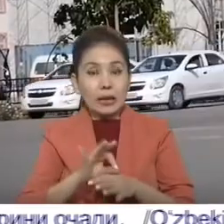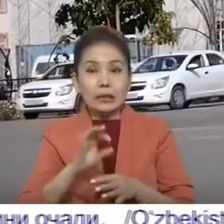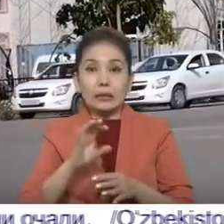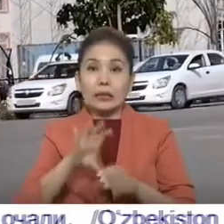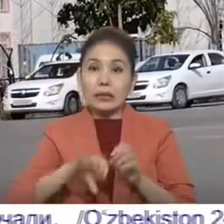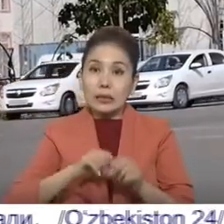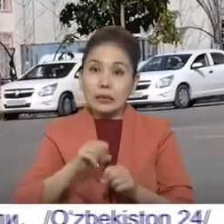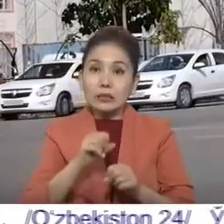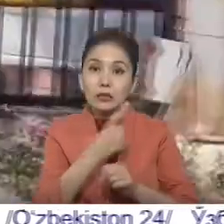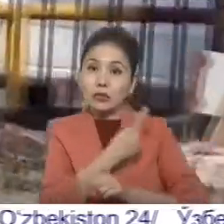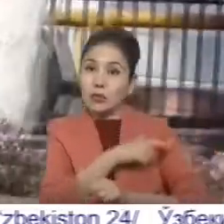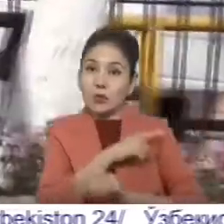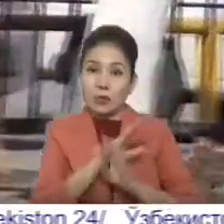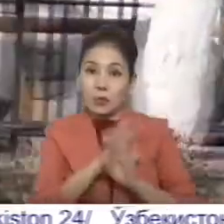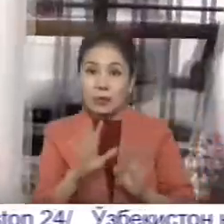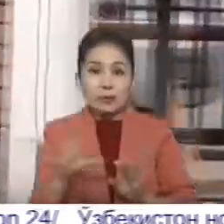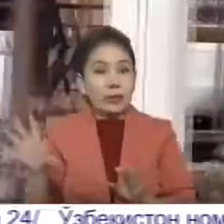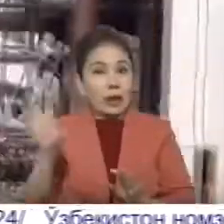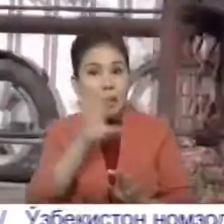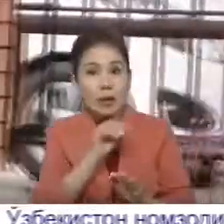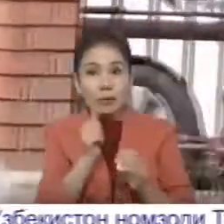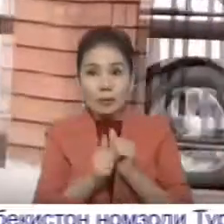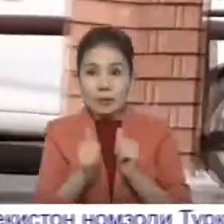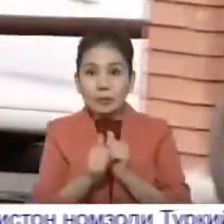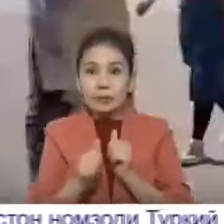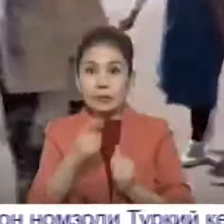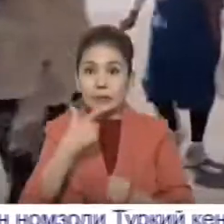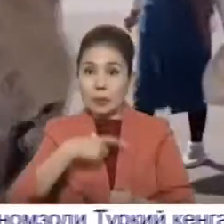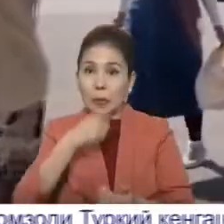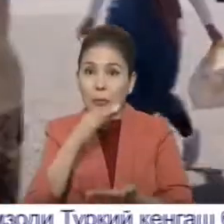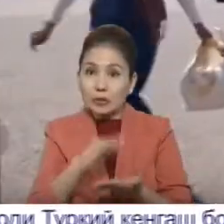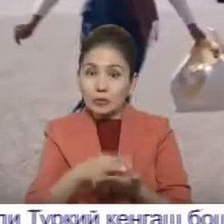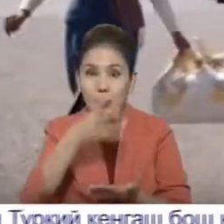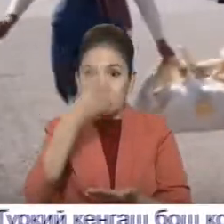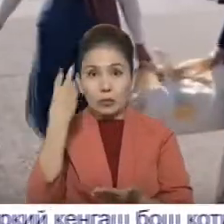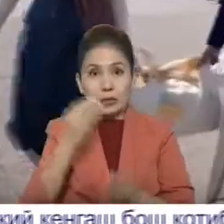faqat shifokorlar emas, balki har birimiz mas'ul ekanimizni unutmasligimiz kerak.